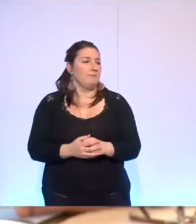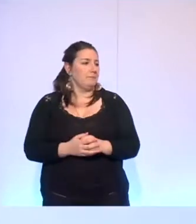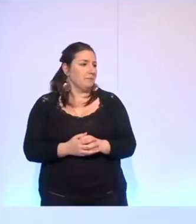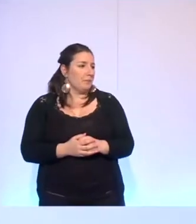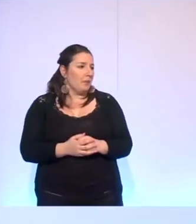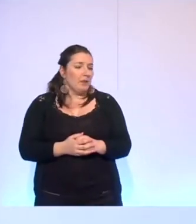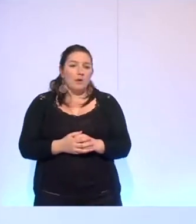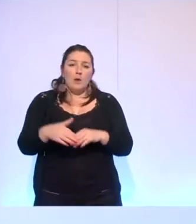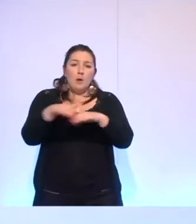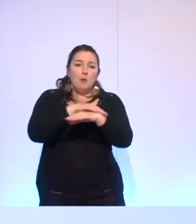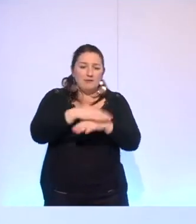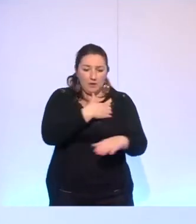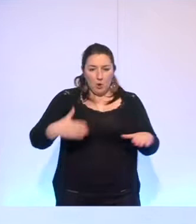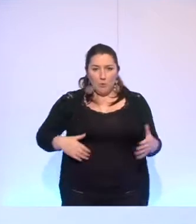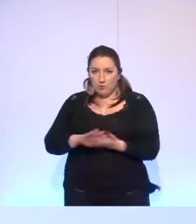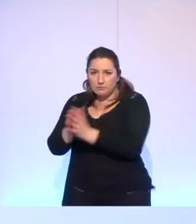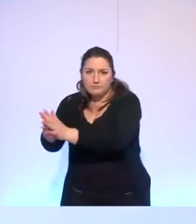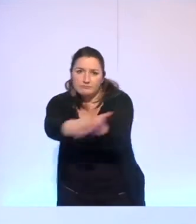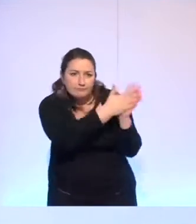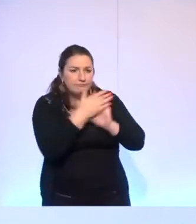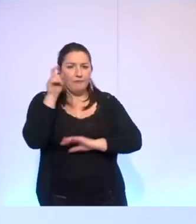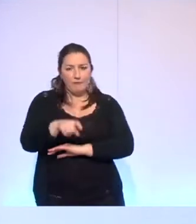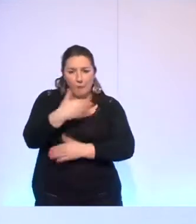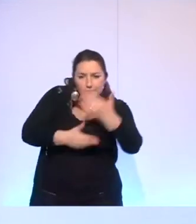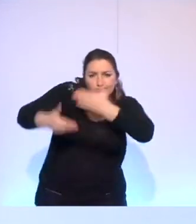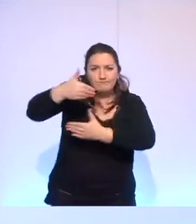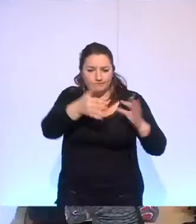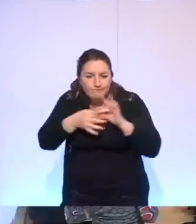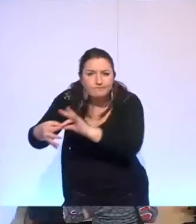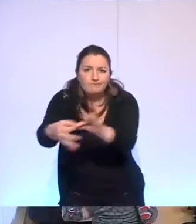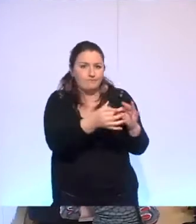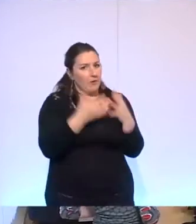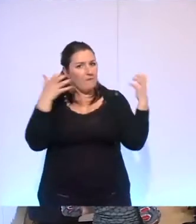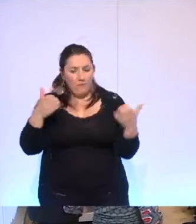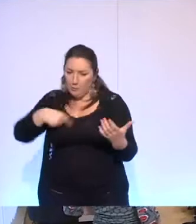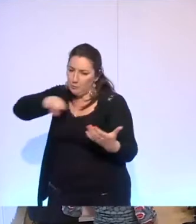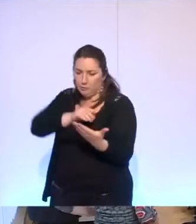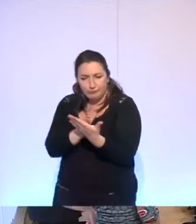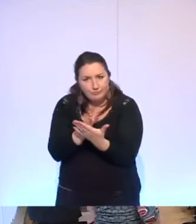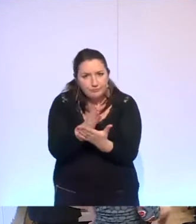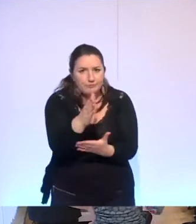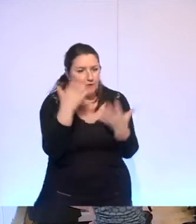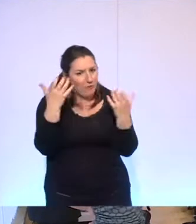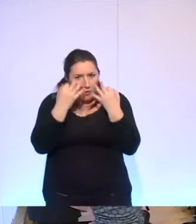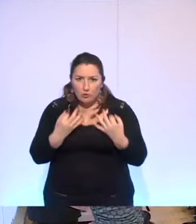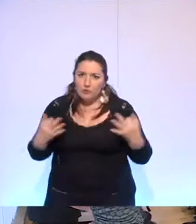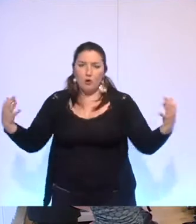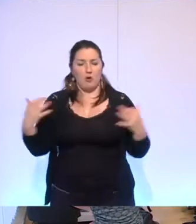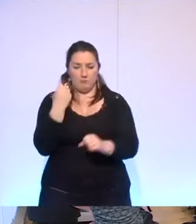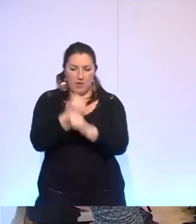de nombreuses coopérations et politiques intercommunales restent à construire. Là aussi, nous voulons avancer résolument, prendre le temps de faire les choses bien.